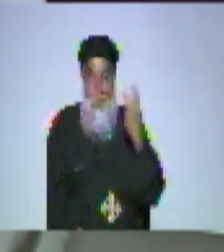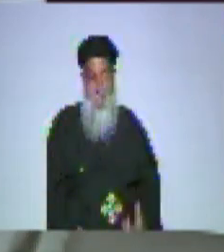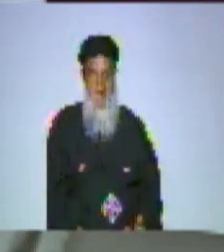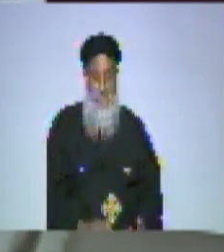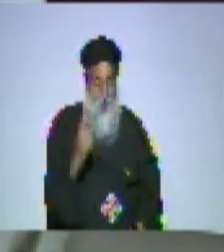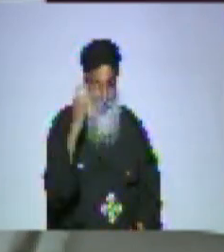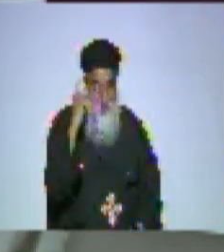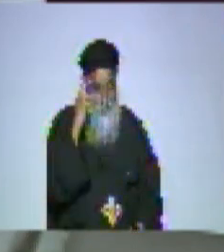اعرف انا